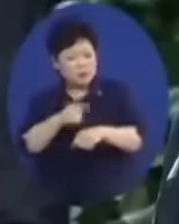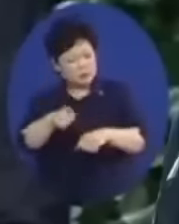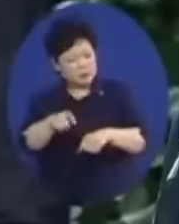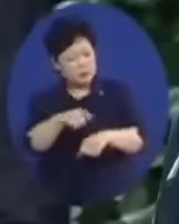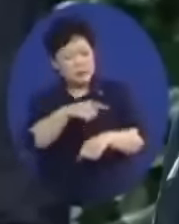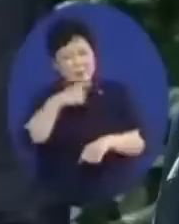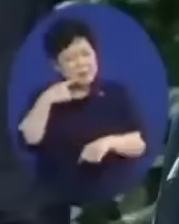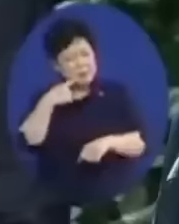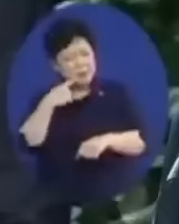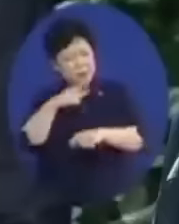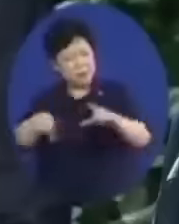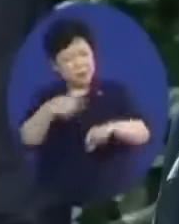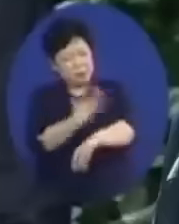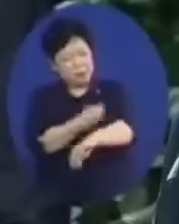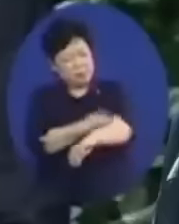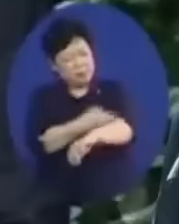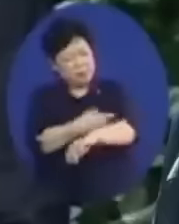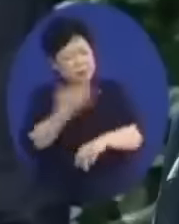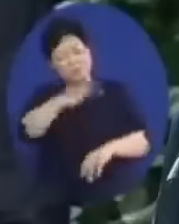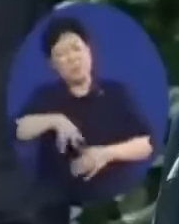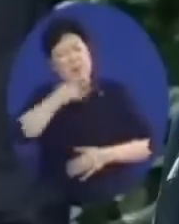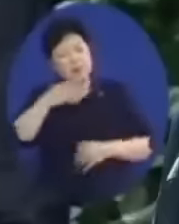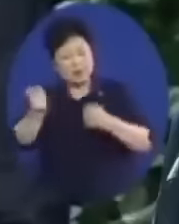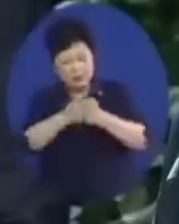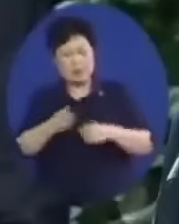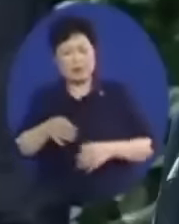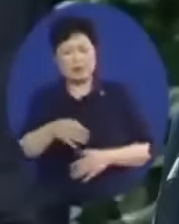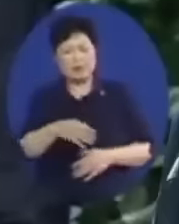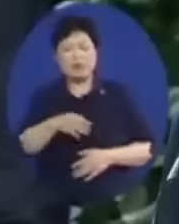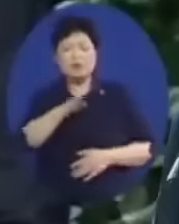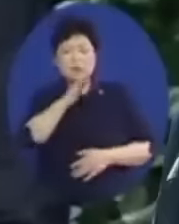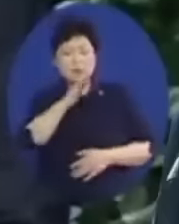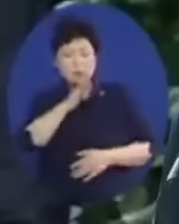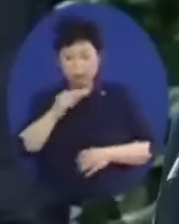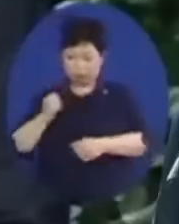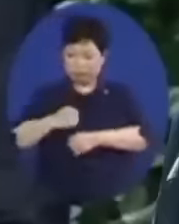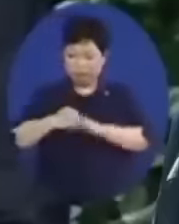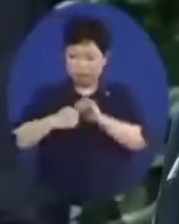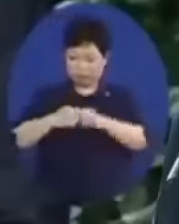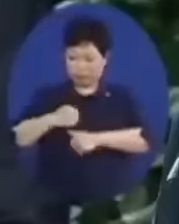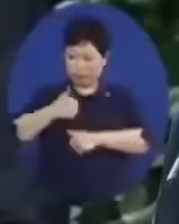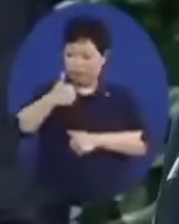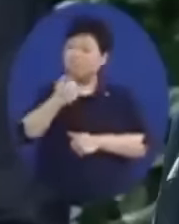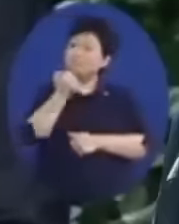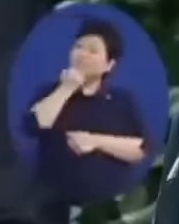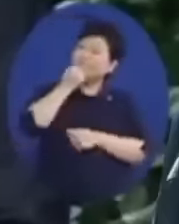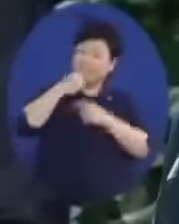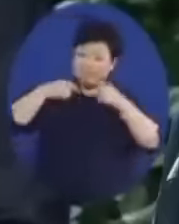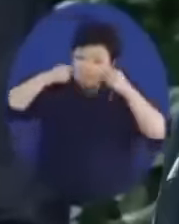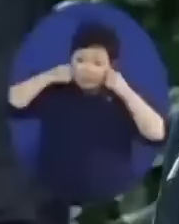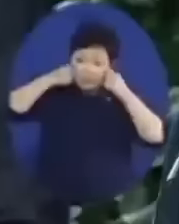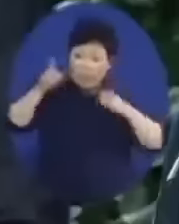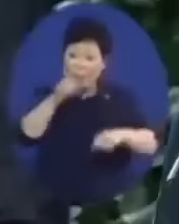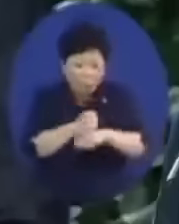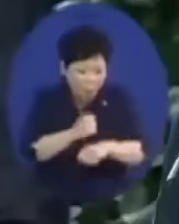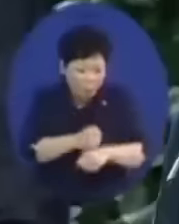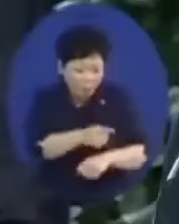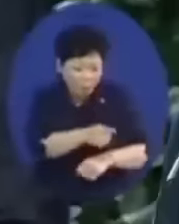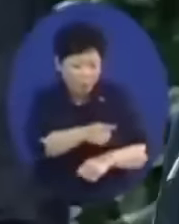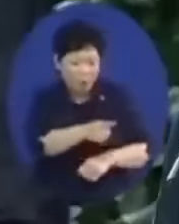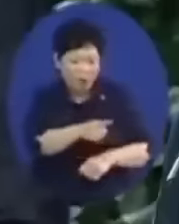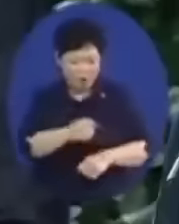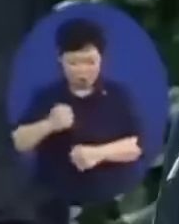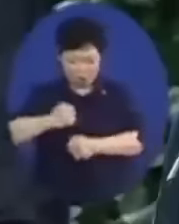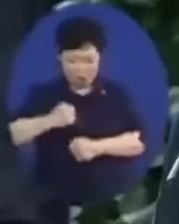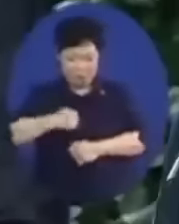아무리 수혈해봤자 소용이 없습니다. 그러니까 군인이 씩 웃더니만 신분증을 내놓습니다. 군 신분증에 보니까